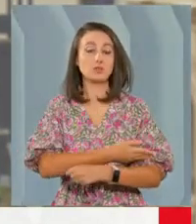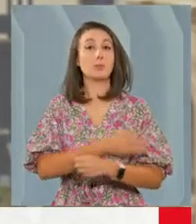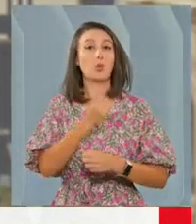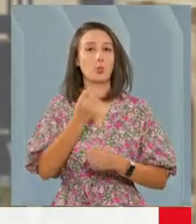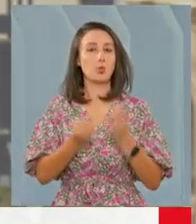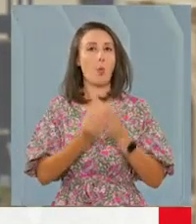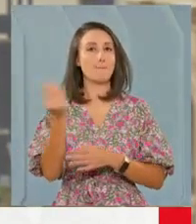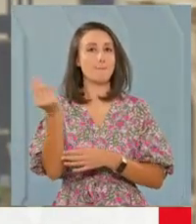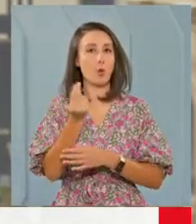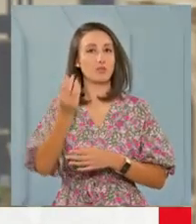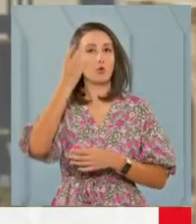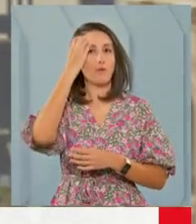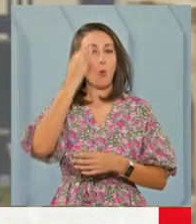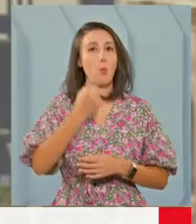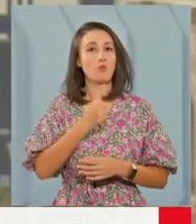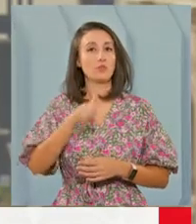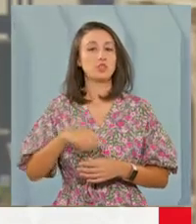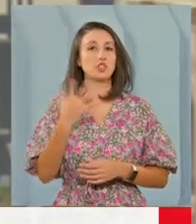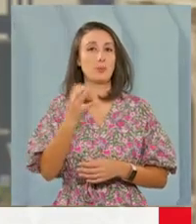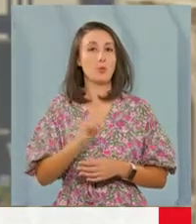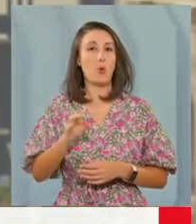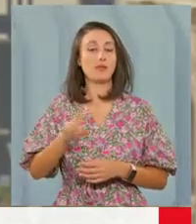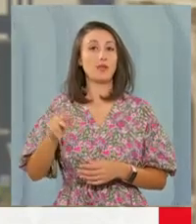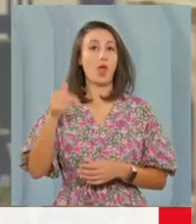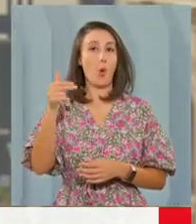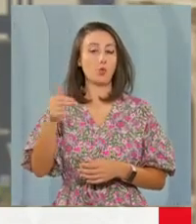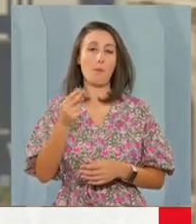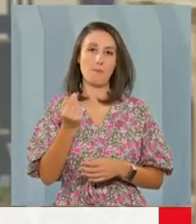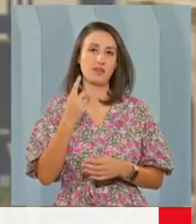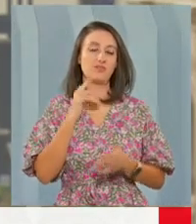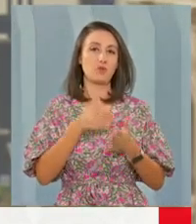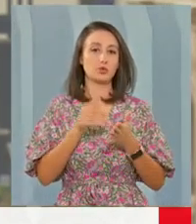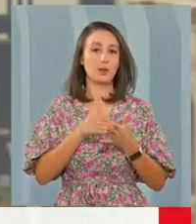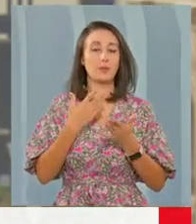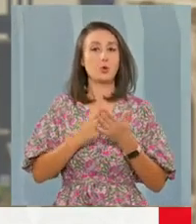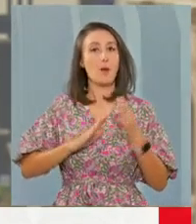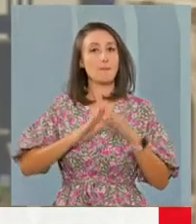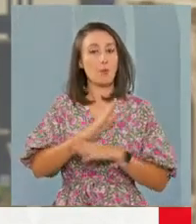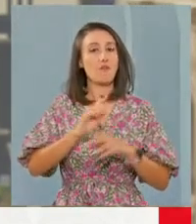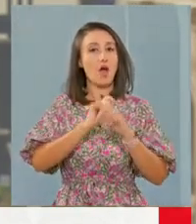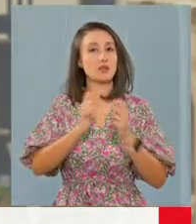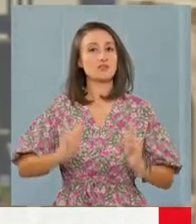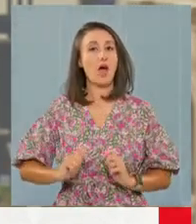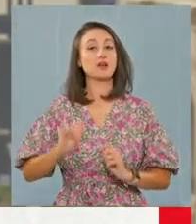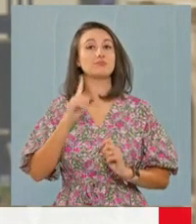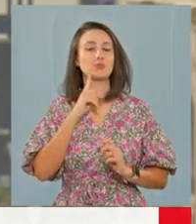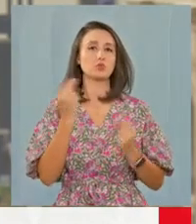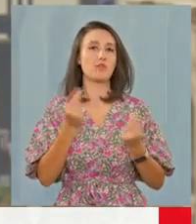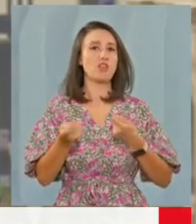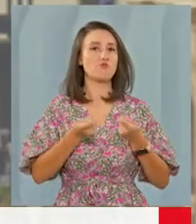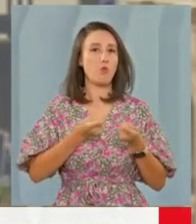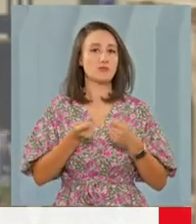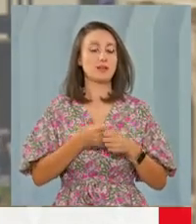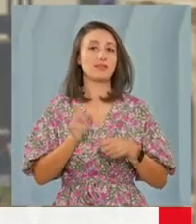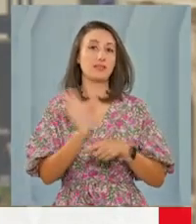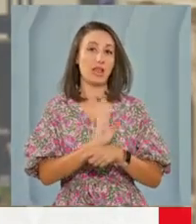unui nou proiect al Guvernului în valoare de 1,5 milioane de euro bani vor fi folosiți pentru a promova țară prin intermediul influențării